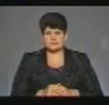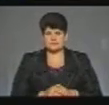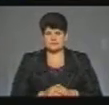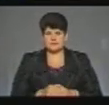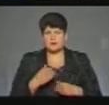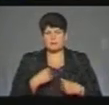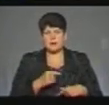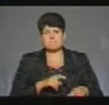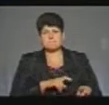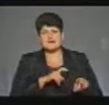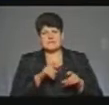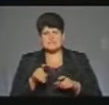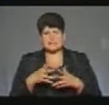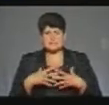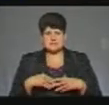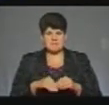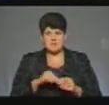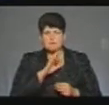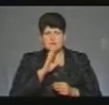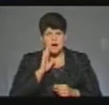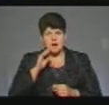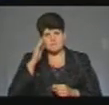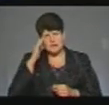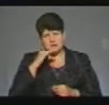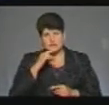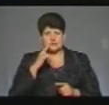Ми переїздили з сім'єю, мама, тато,